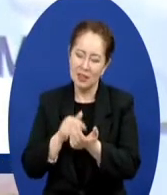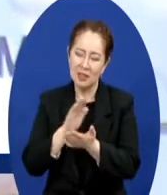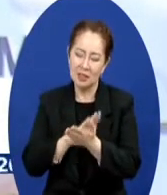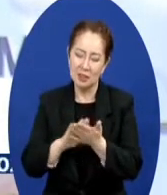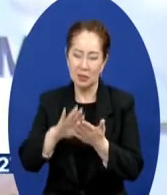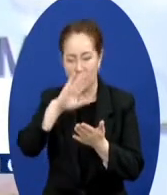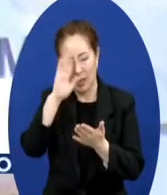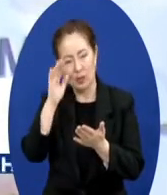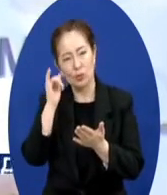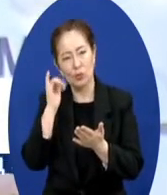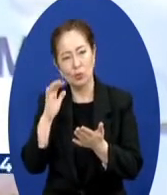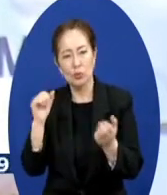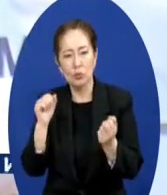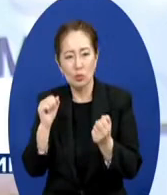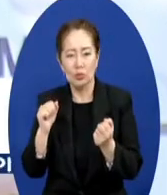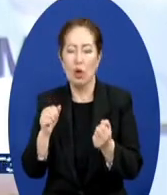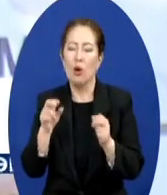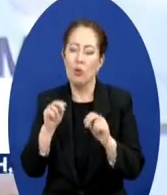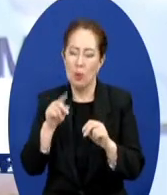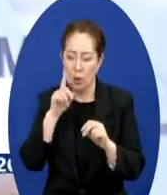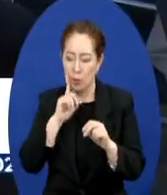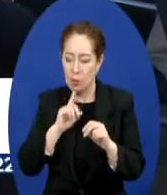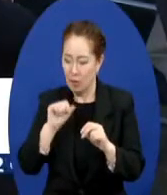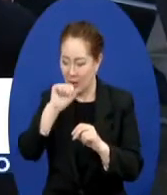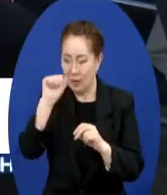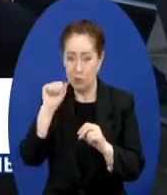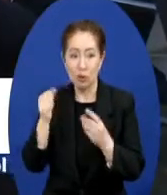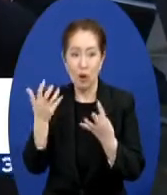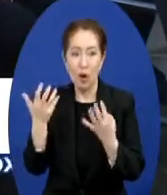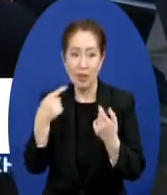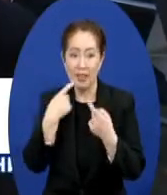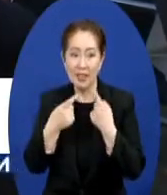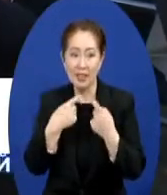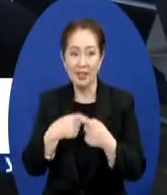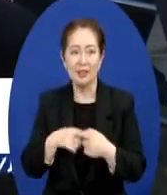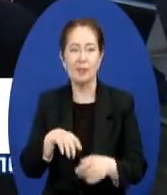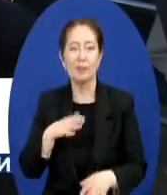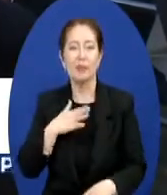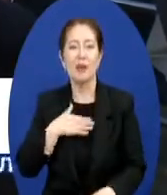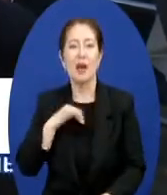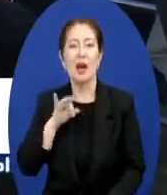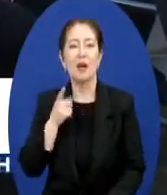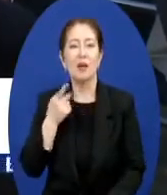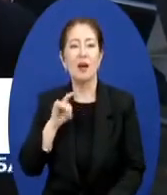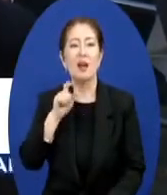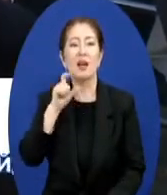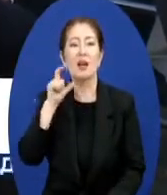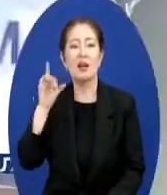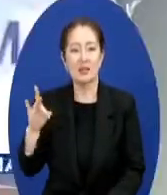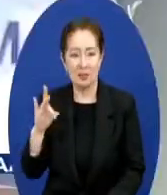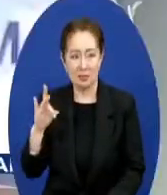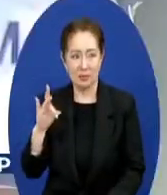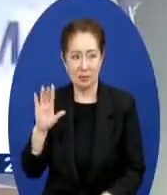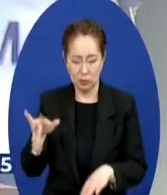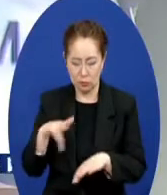цэвэр халуун одоо устай одоо болох гэсэн юм одоо асууд олон зүйл яригдчих байгаа. Манай 12 хэрвэл агарын бохирдлоор